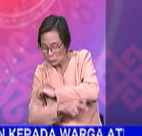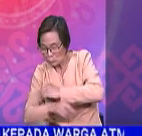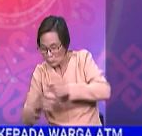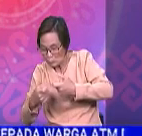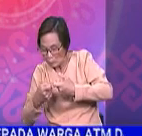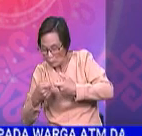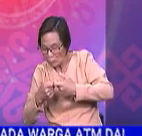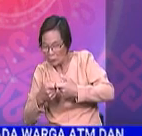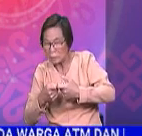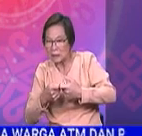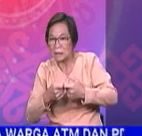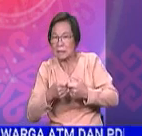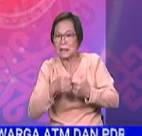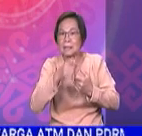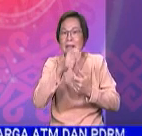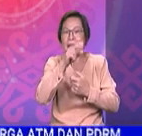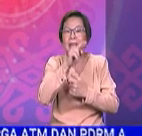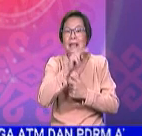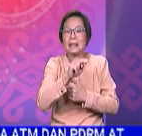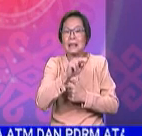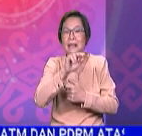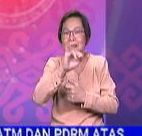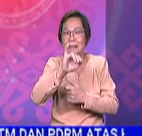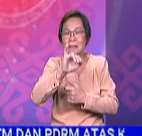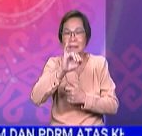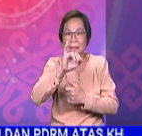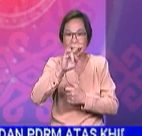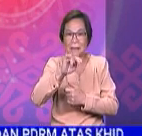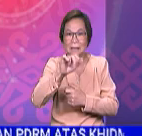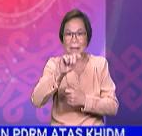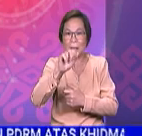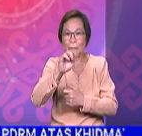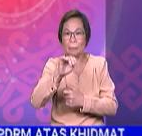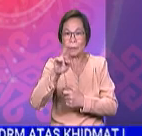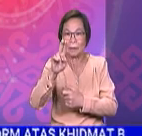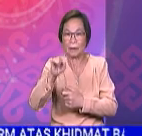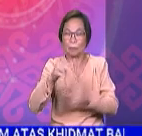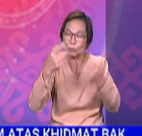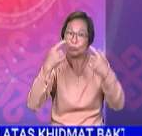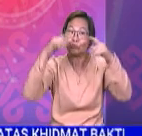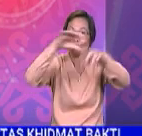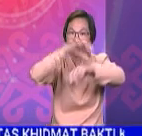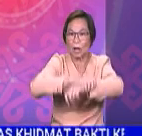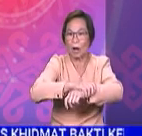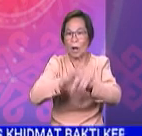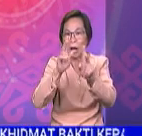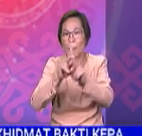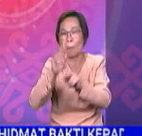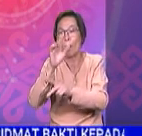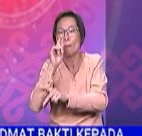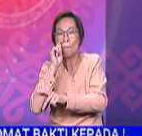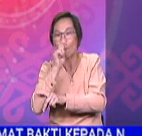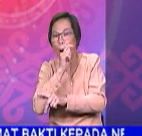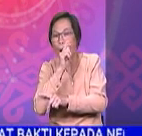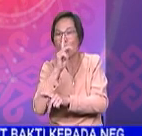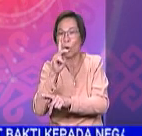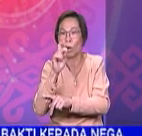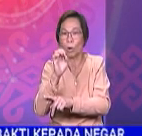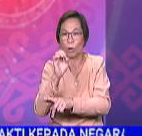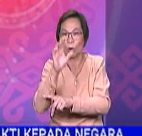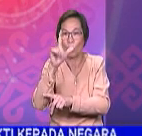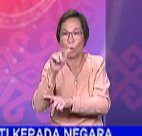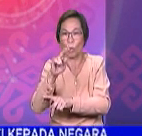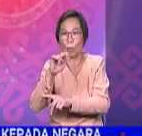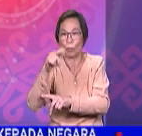di kawasan indah namun Kota Kinabalu berjaya ditangkap di kawasan setinggan Kampung bawang ke lombong mereka antara